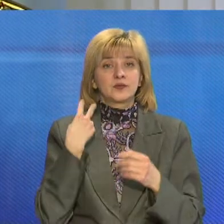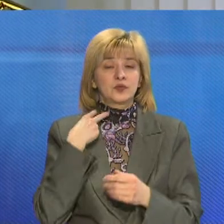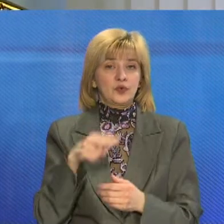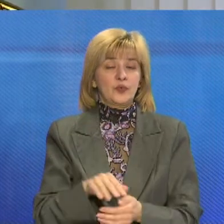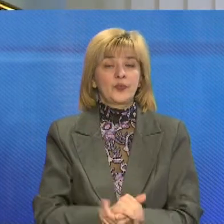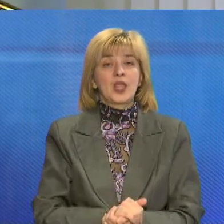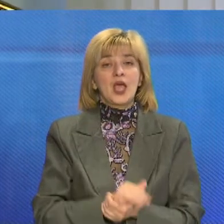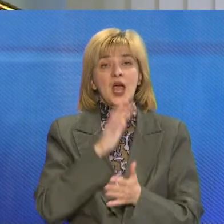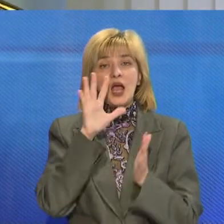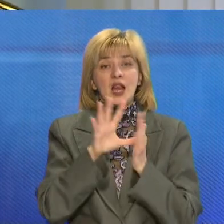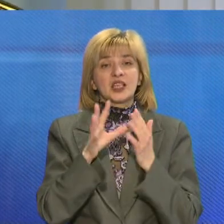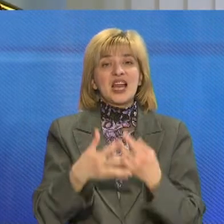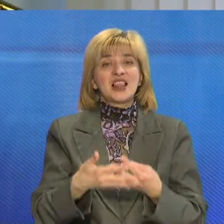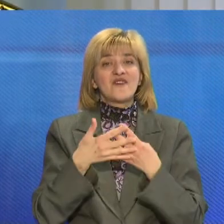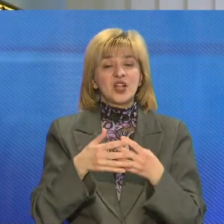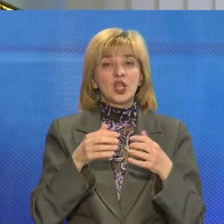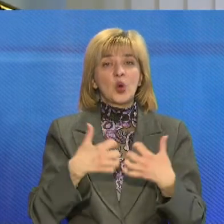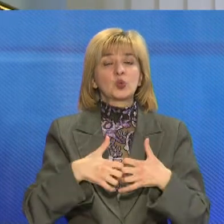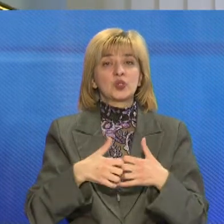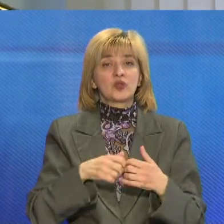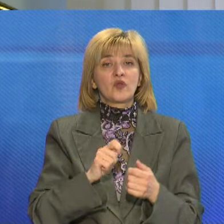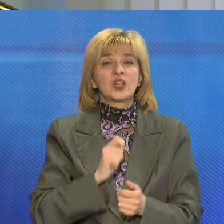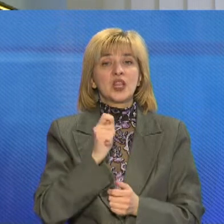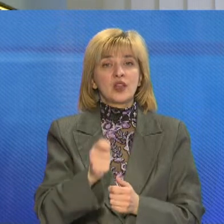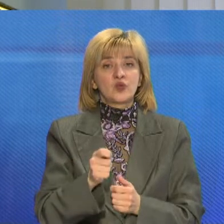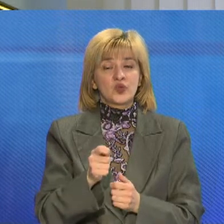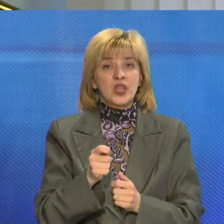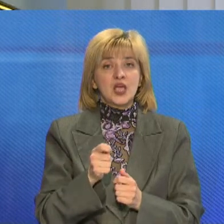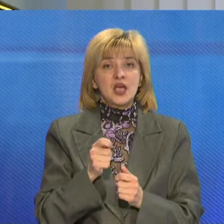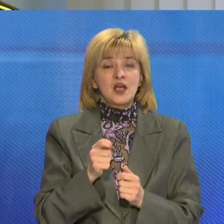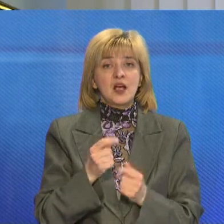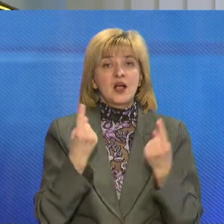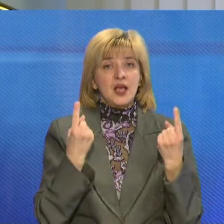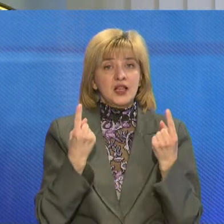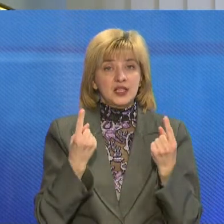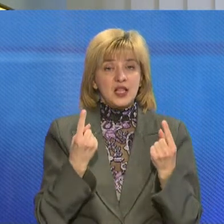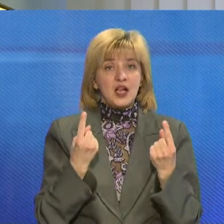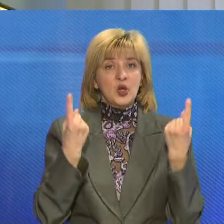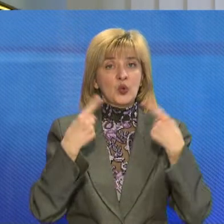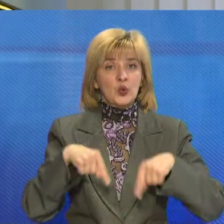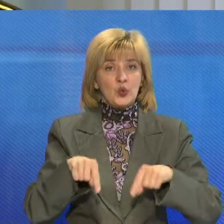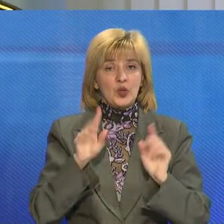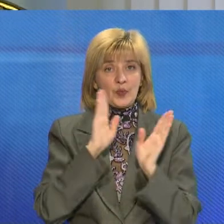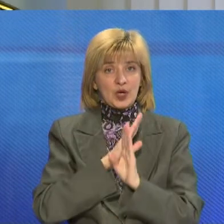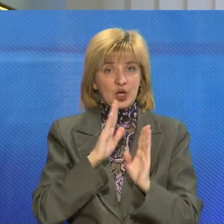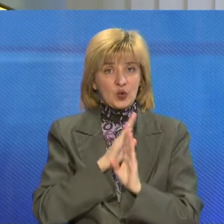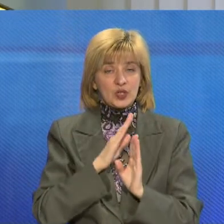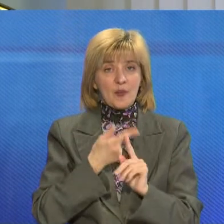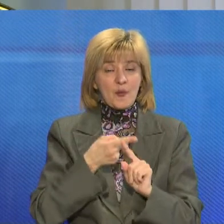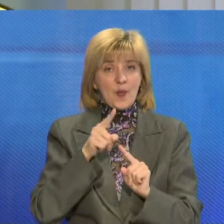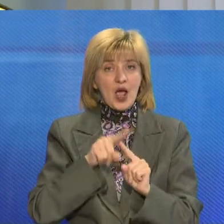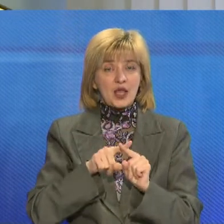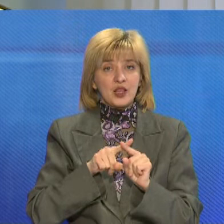Электроловильные установки наносят колоссальный урон природе, поэтому коэффициент